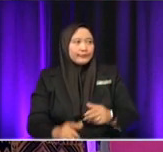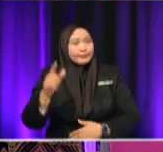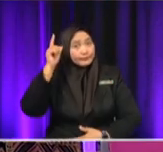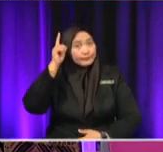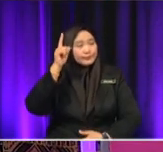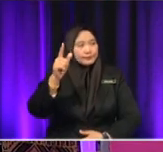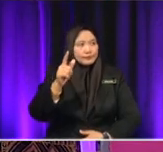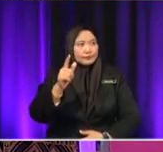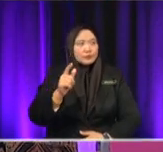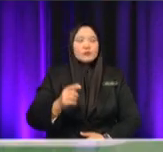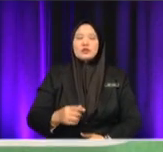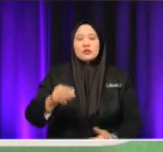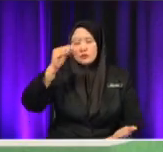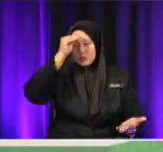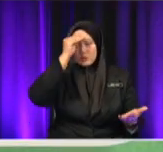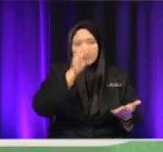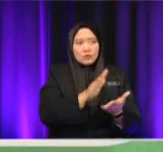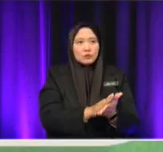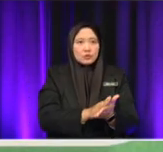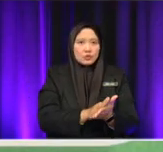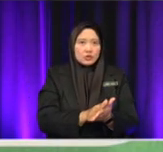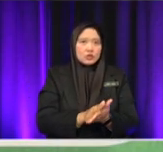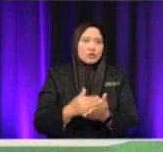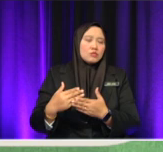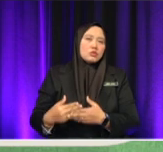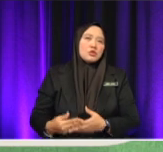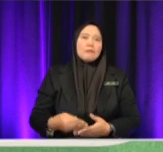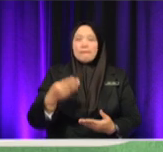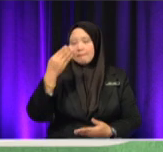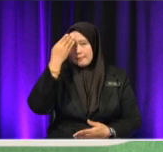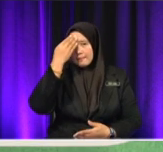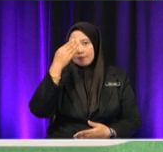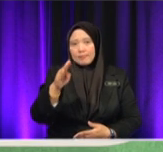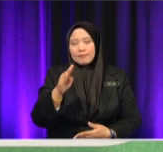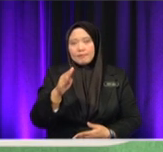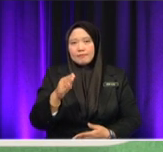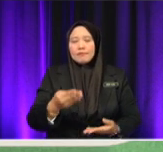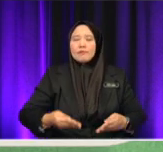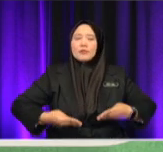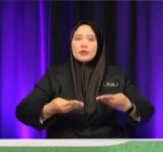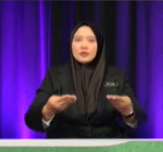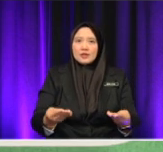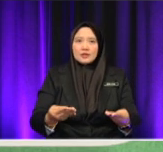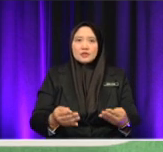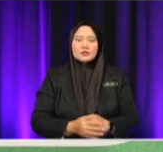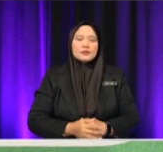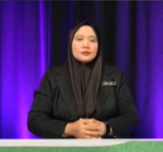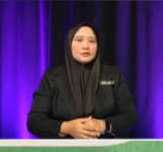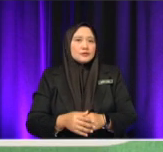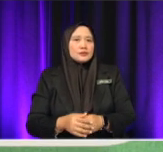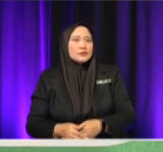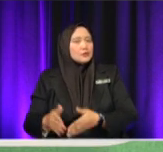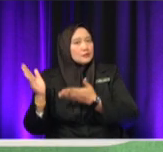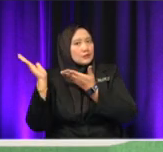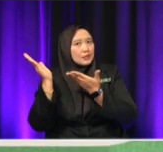sini ASI suami memberikan ataupun tanggung jawab suami memberikan layanan yang baik kepada istri dalam aspek apa dalam aspek